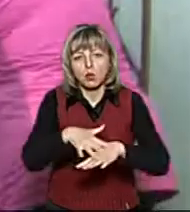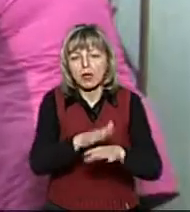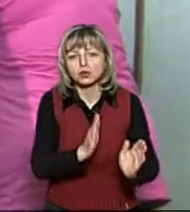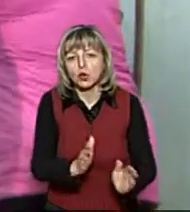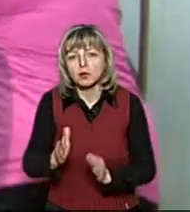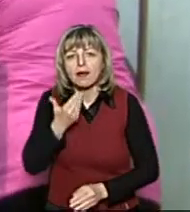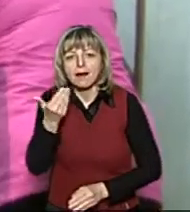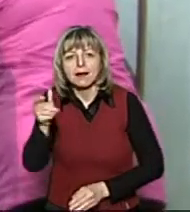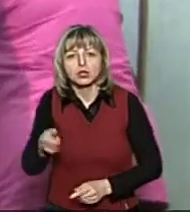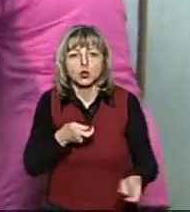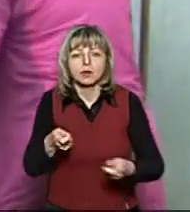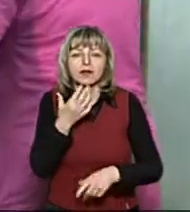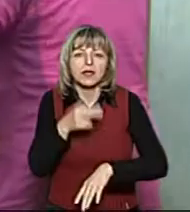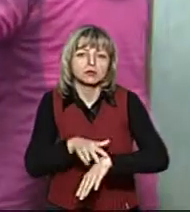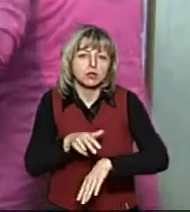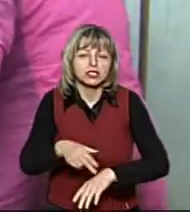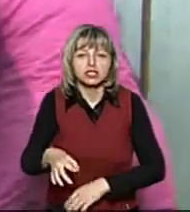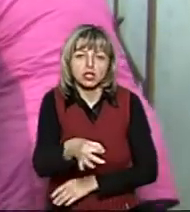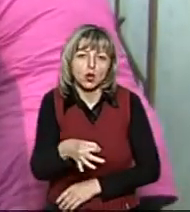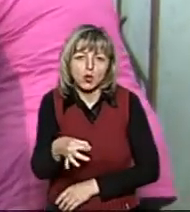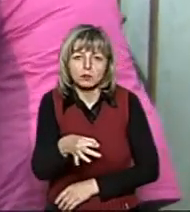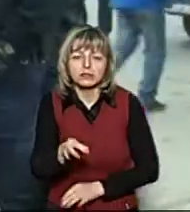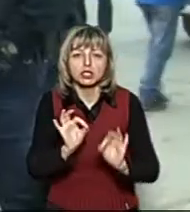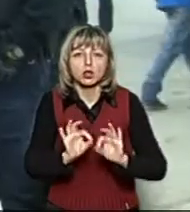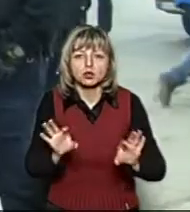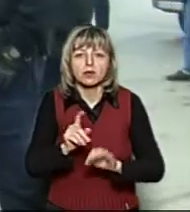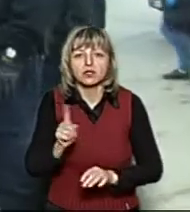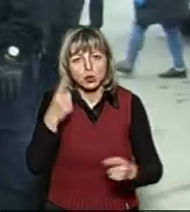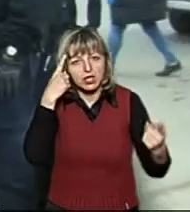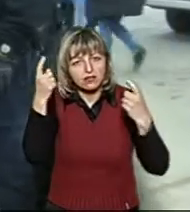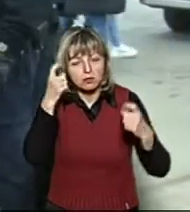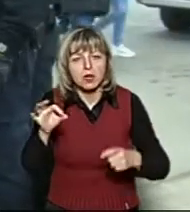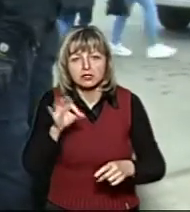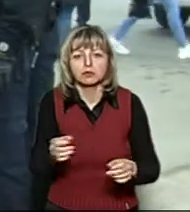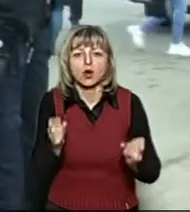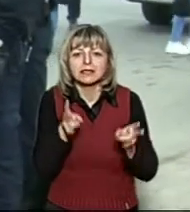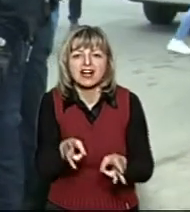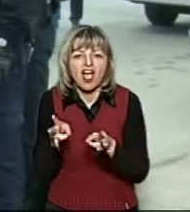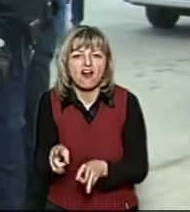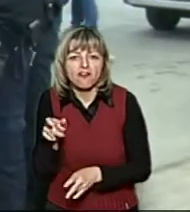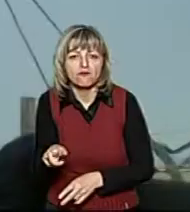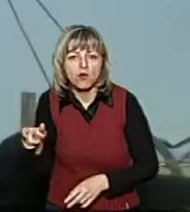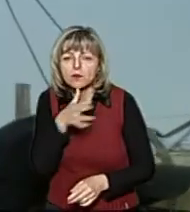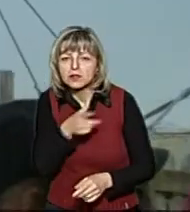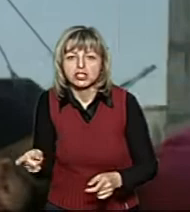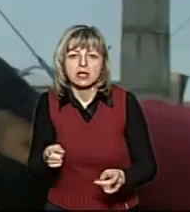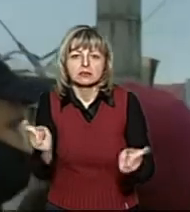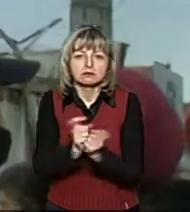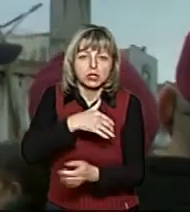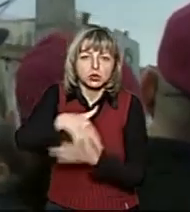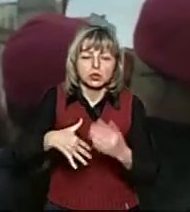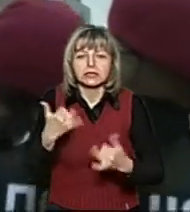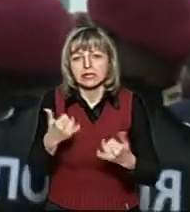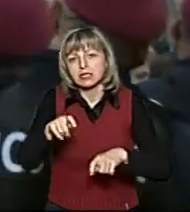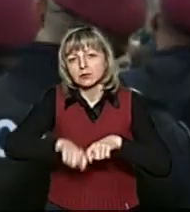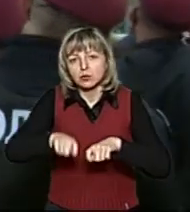порядку. Речниця управління Нацполіції області Ольга Бузулук розповіла, що інформацію про травмованих під час сутички перевіряють. Петро